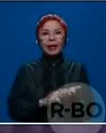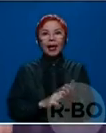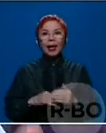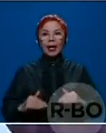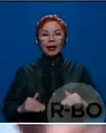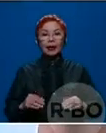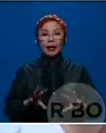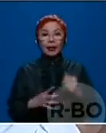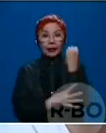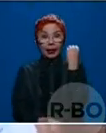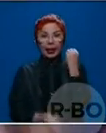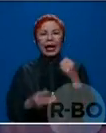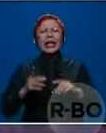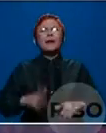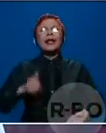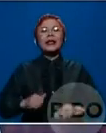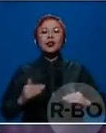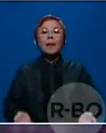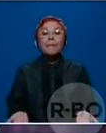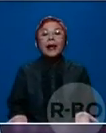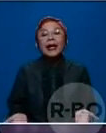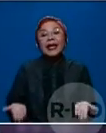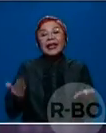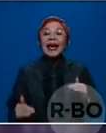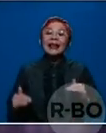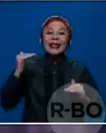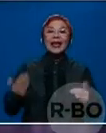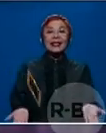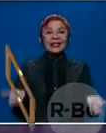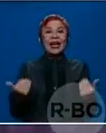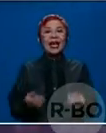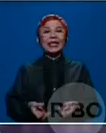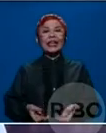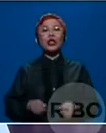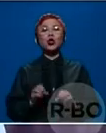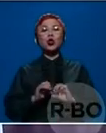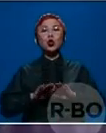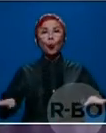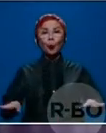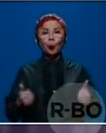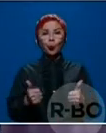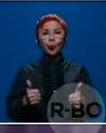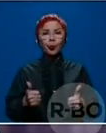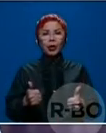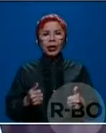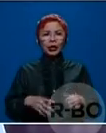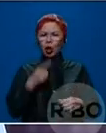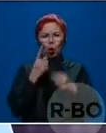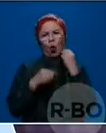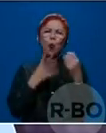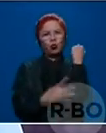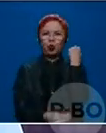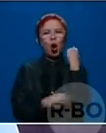peningkatan kesejahteraan kami bukan memerangi kemiskinan pendiri republik ini tak pernah mengatakan memerangi kemiskinan mereka